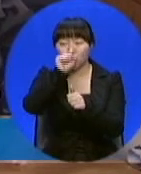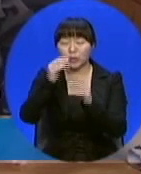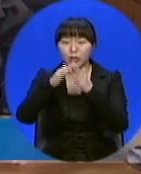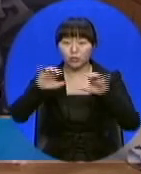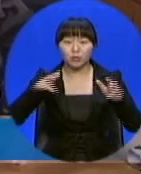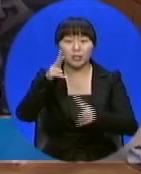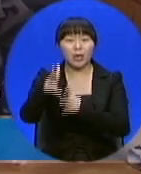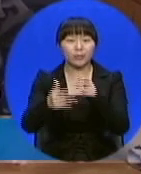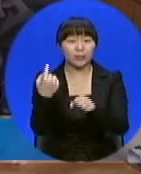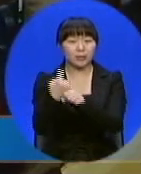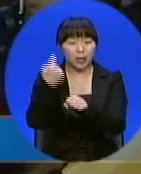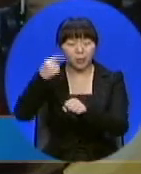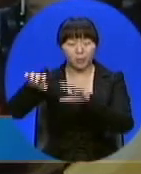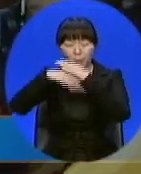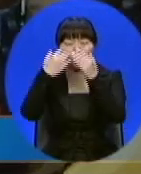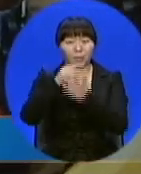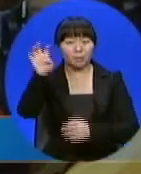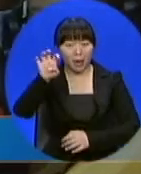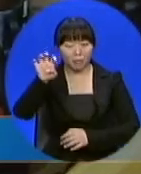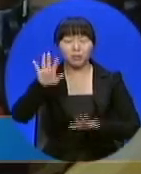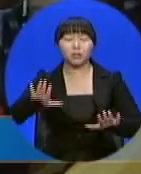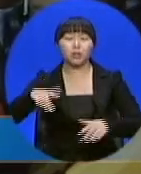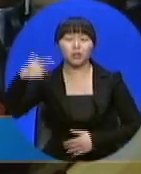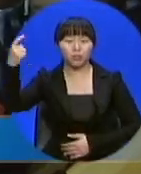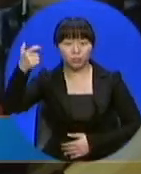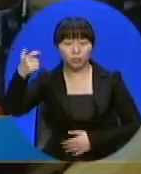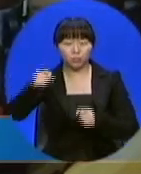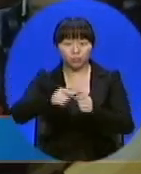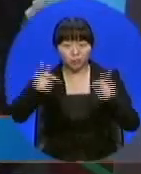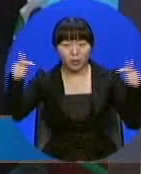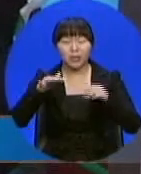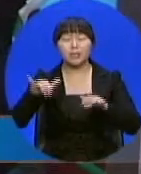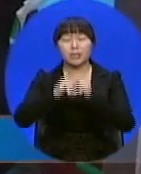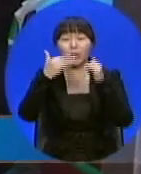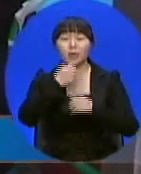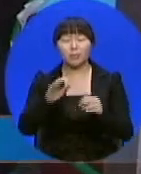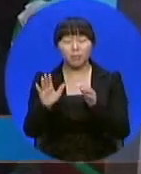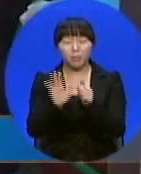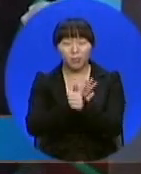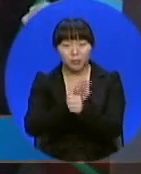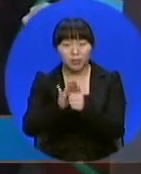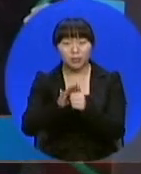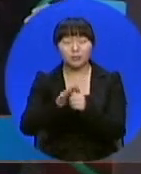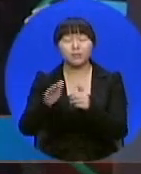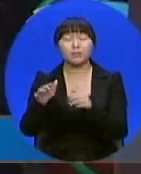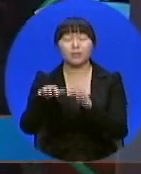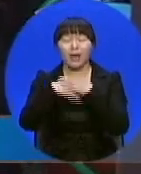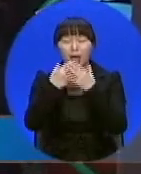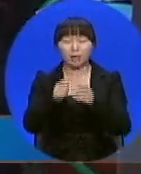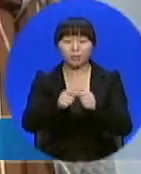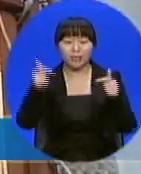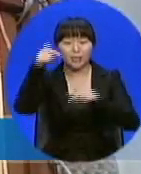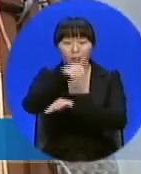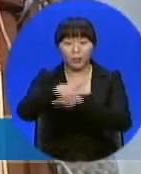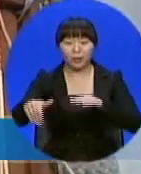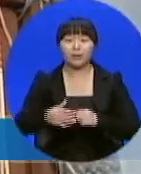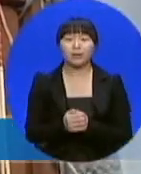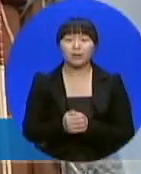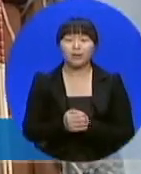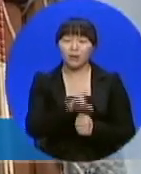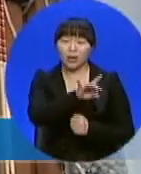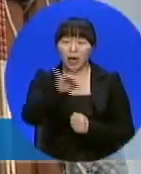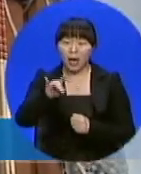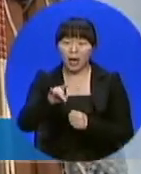사업을 지난해 전국 40개에서 올해 60개로 늘리고 사회보장 정보 시스템도 개선할 전망입니다. 이와 함께